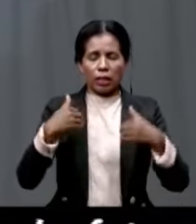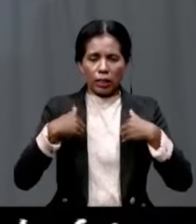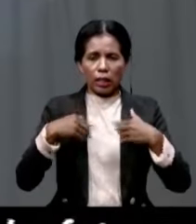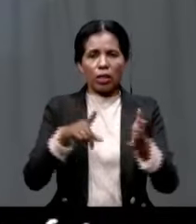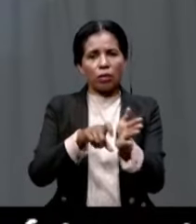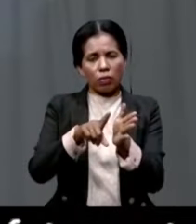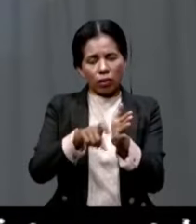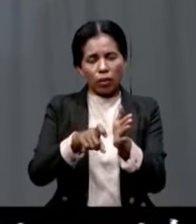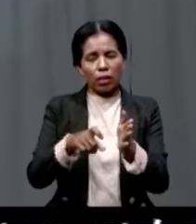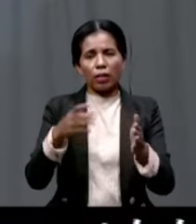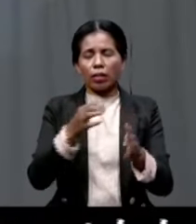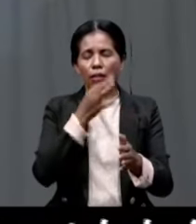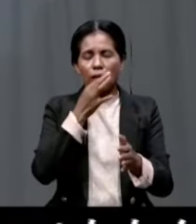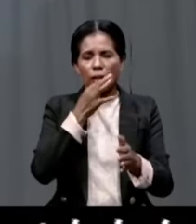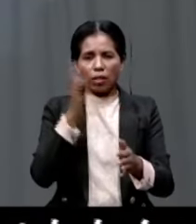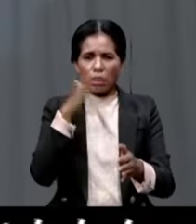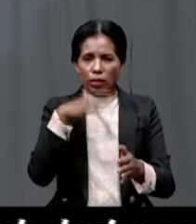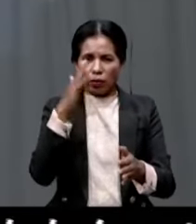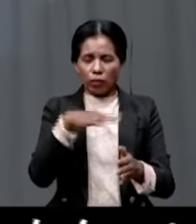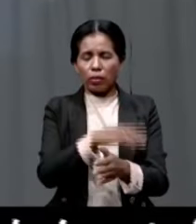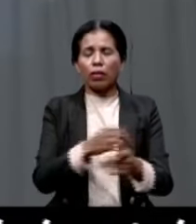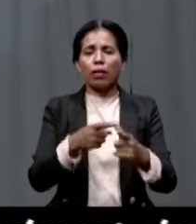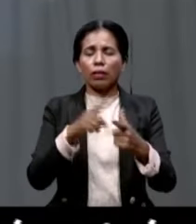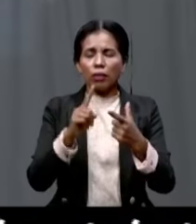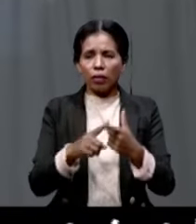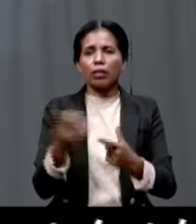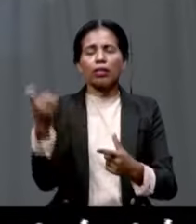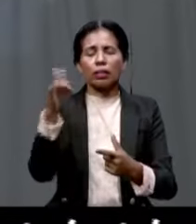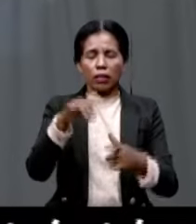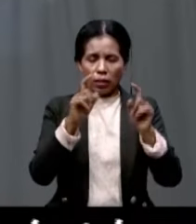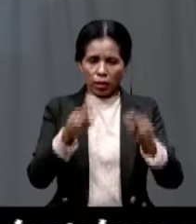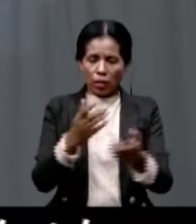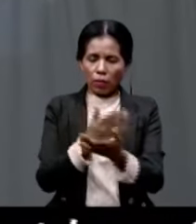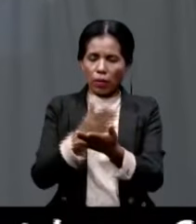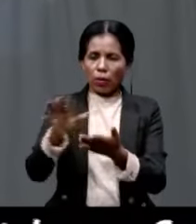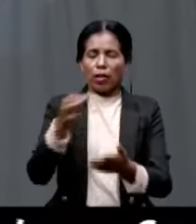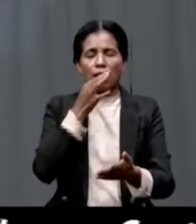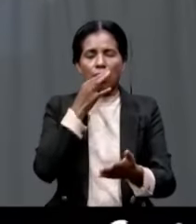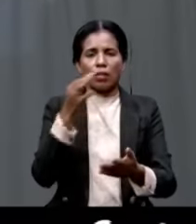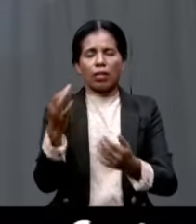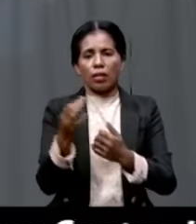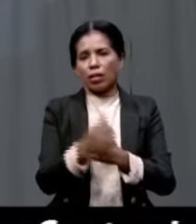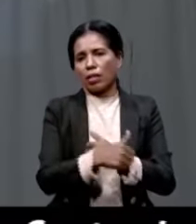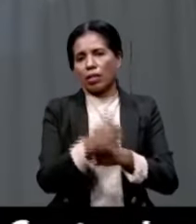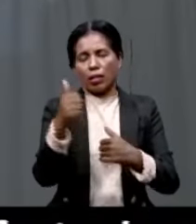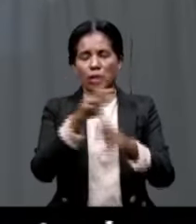mos hane sim então sira tem que bahola hane leo